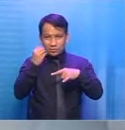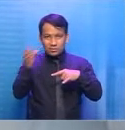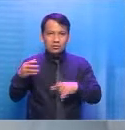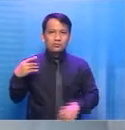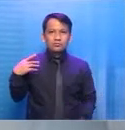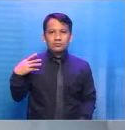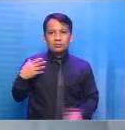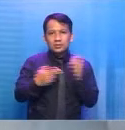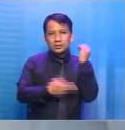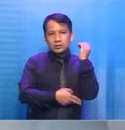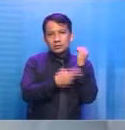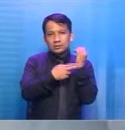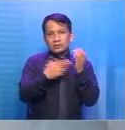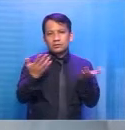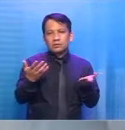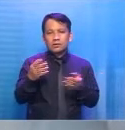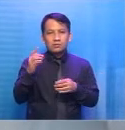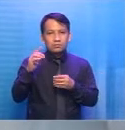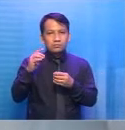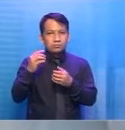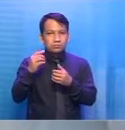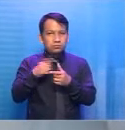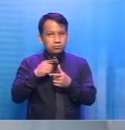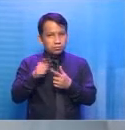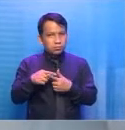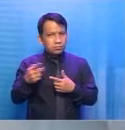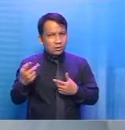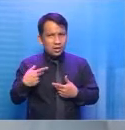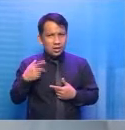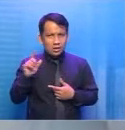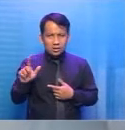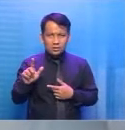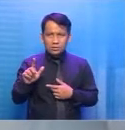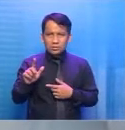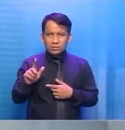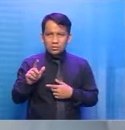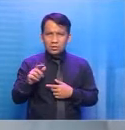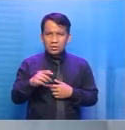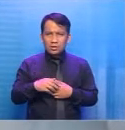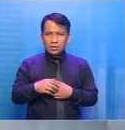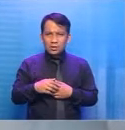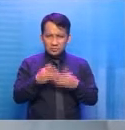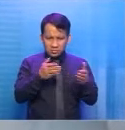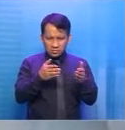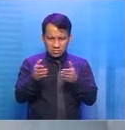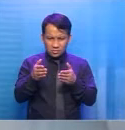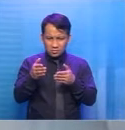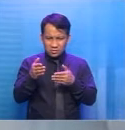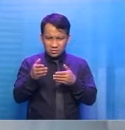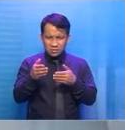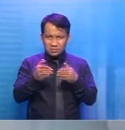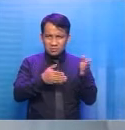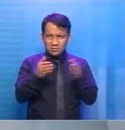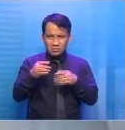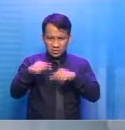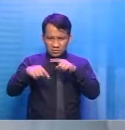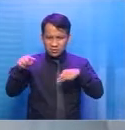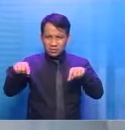Naghihintay sa hotel, gastos. Tapos meron silang ladderized type of